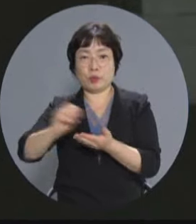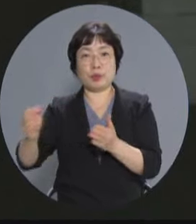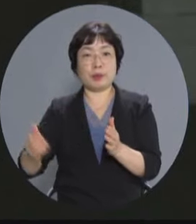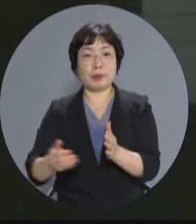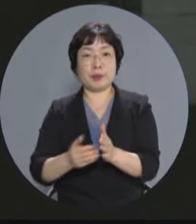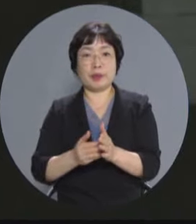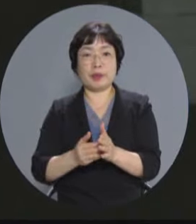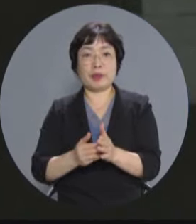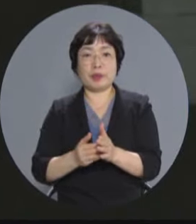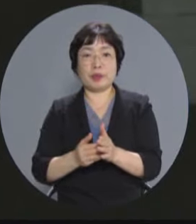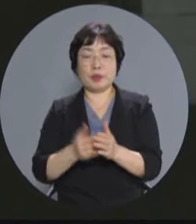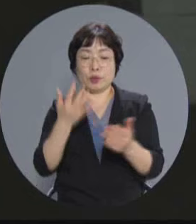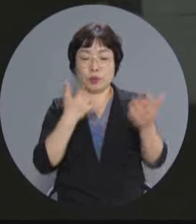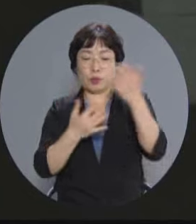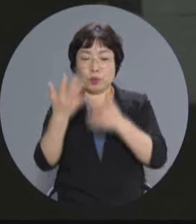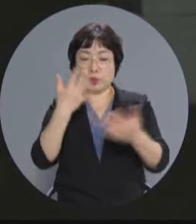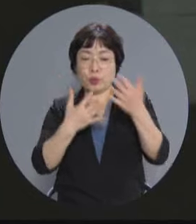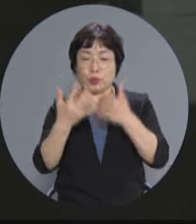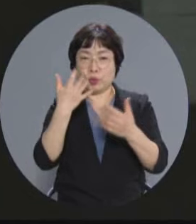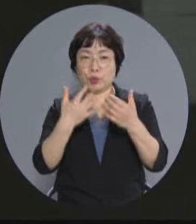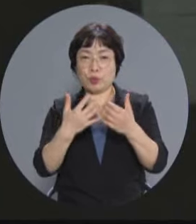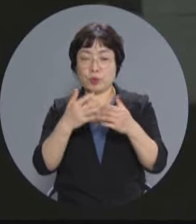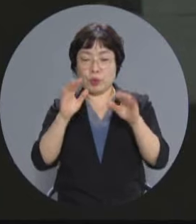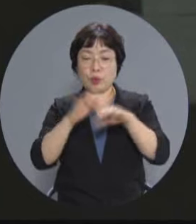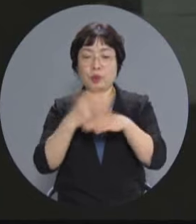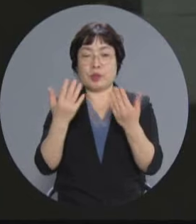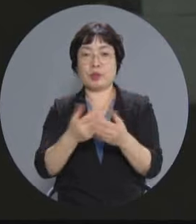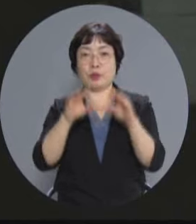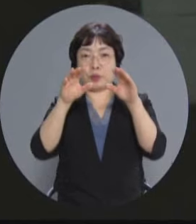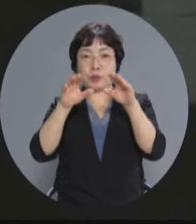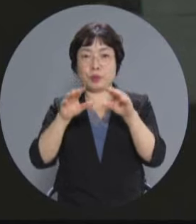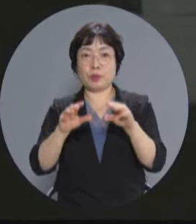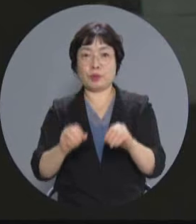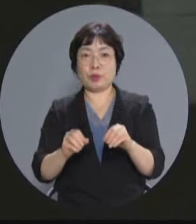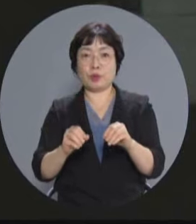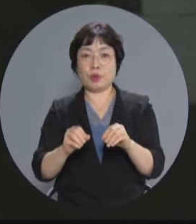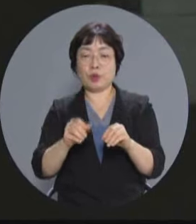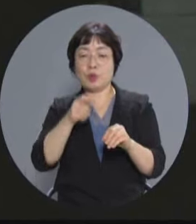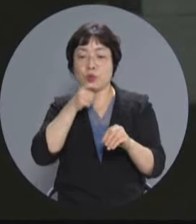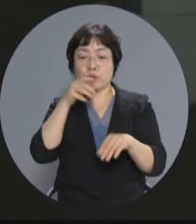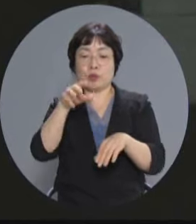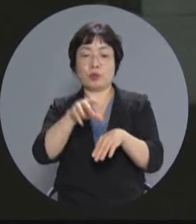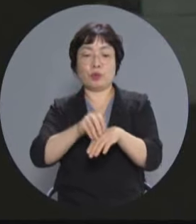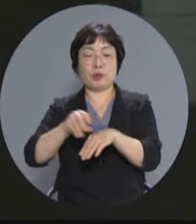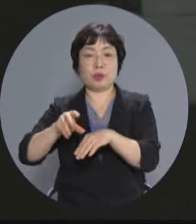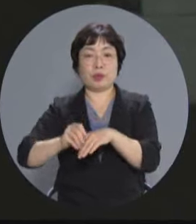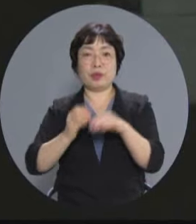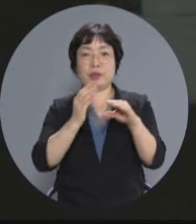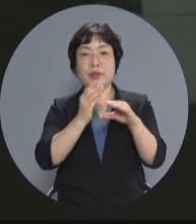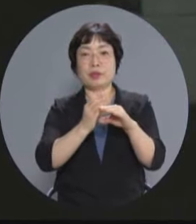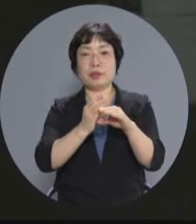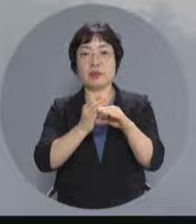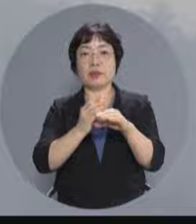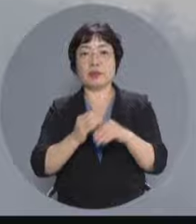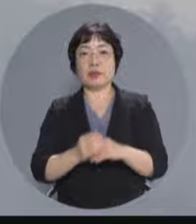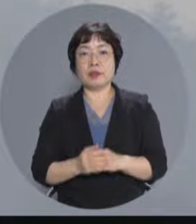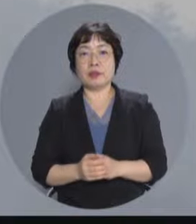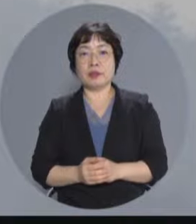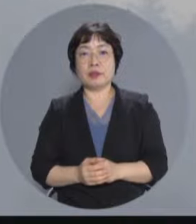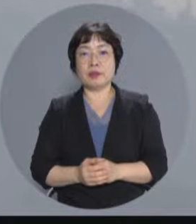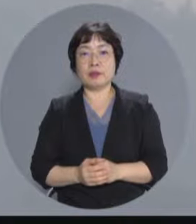상황인데요. 연기와 불길이 치솟던 산은 언제 그랬냐는 듯 이제 물기를 흥건히 머금고 있습니다.